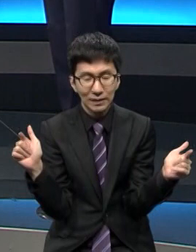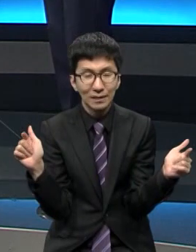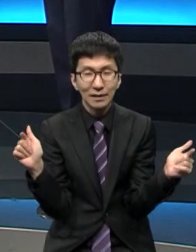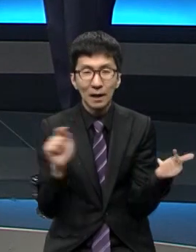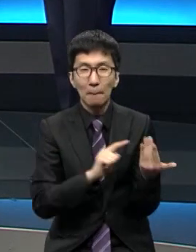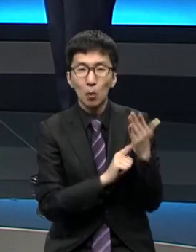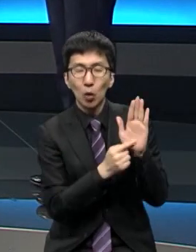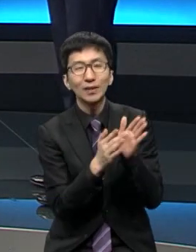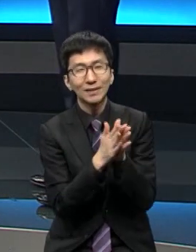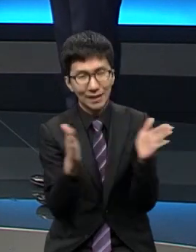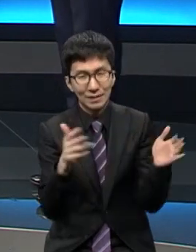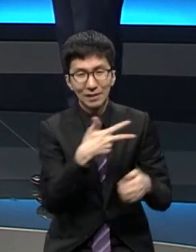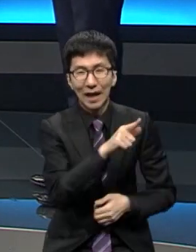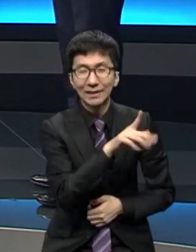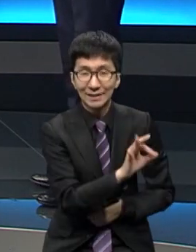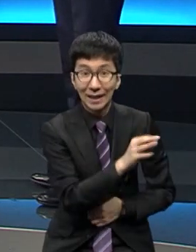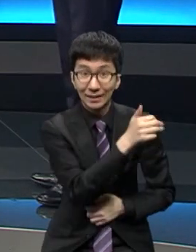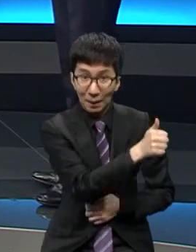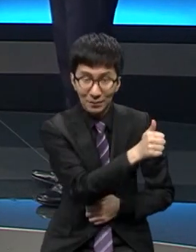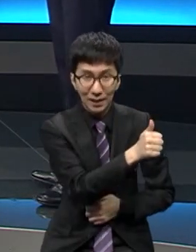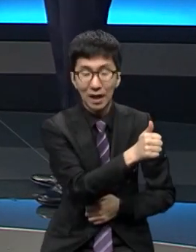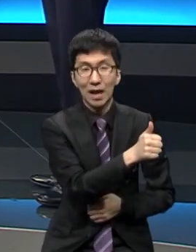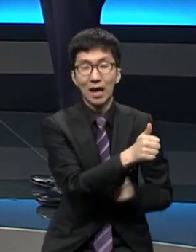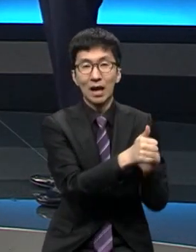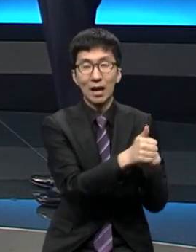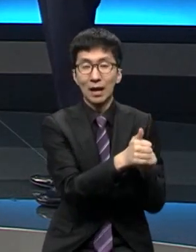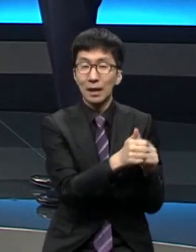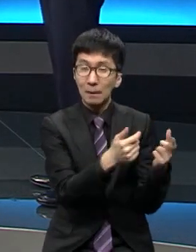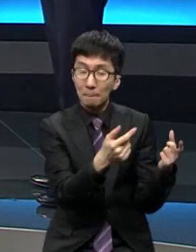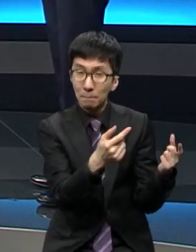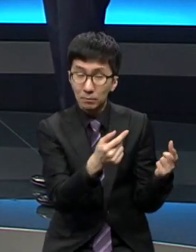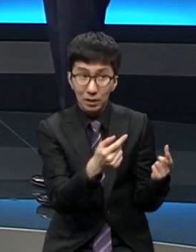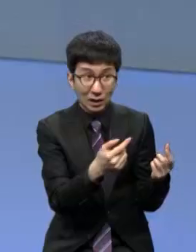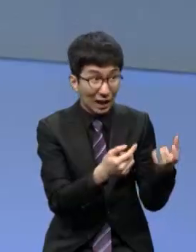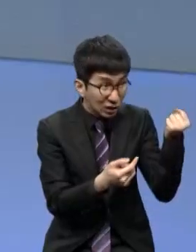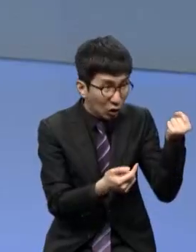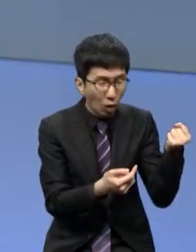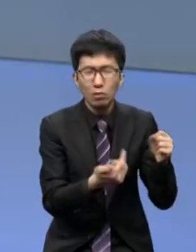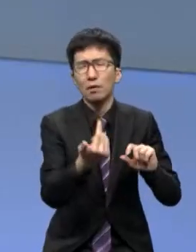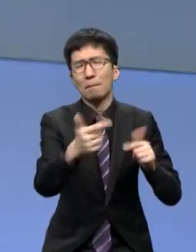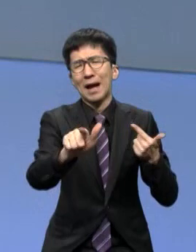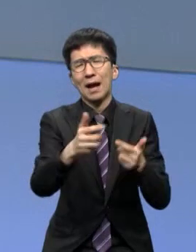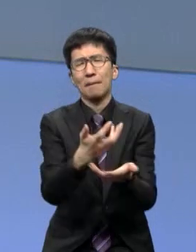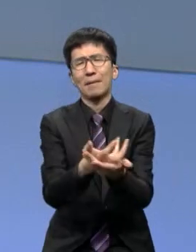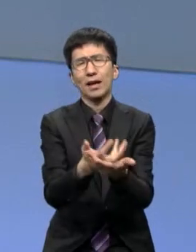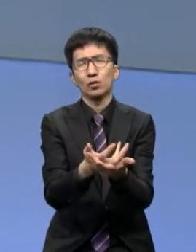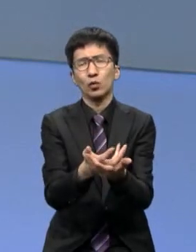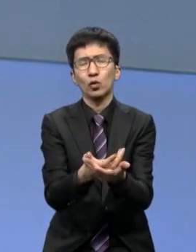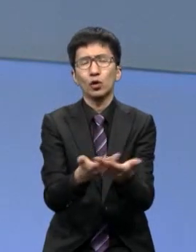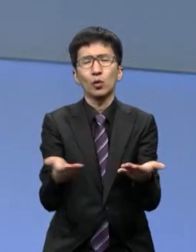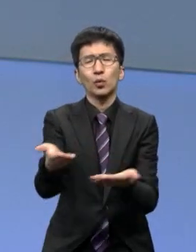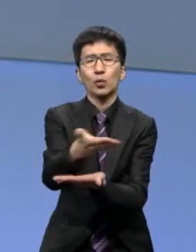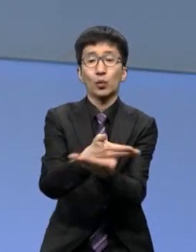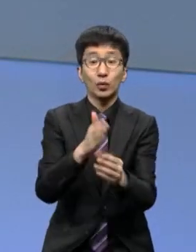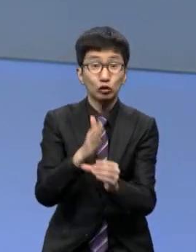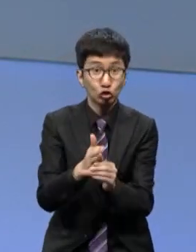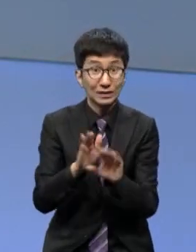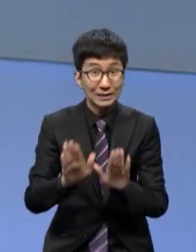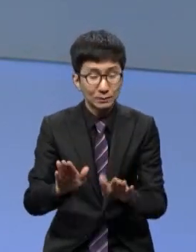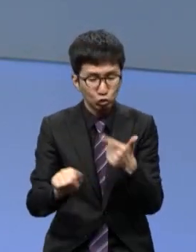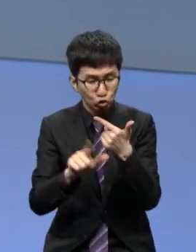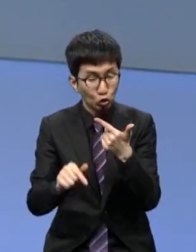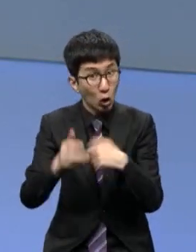장씨가 가지고 있다는 것과 다른 유형의 파일들도 돌고 있는데요 윤 전 총장이 이르면 이달 말에 대권